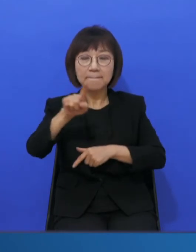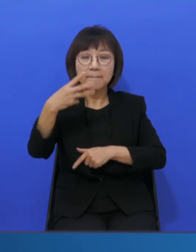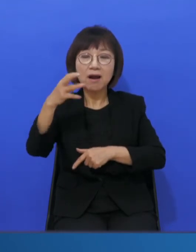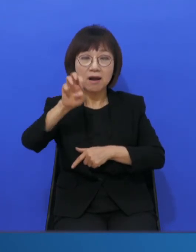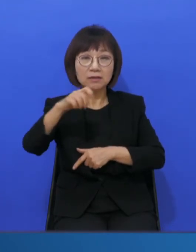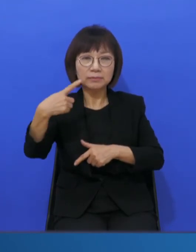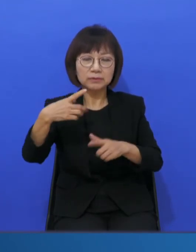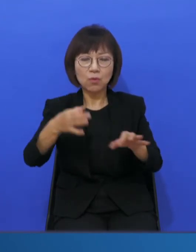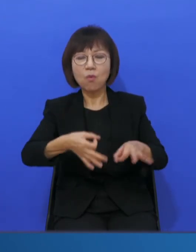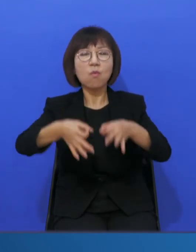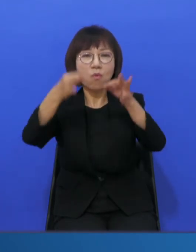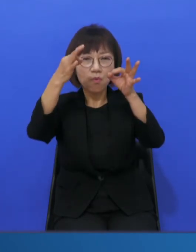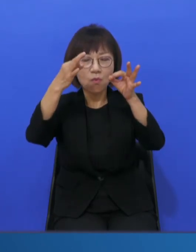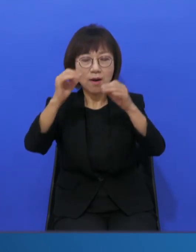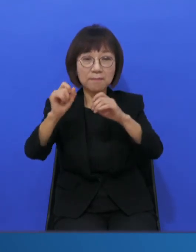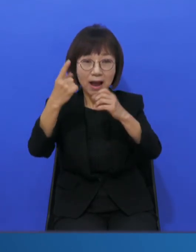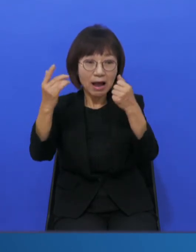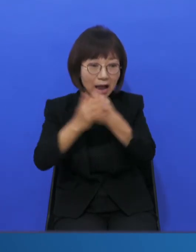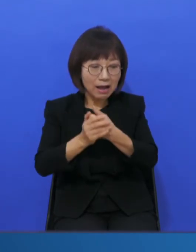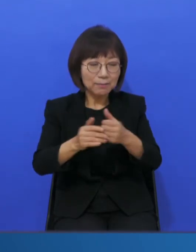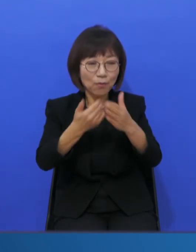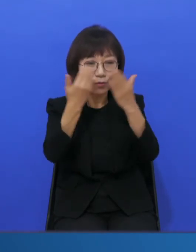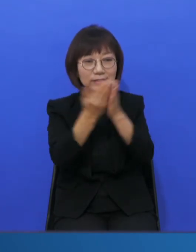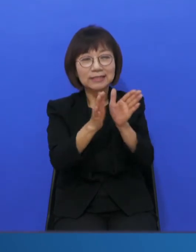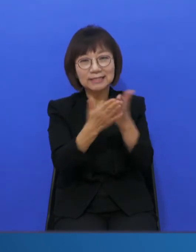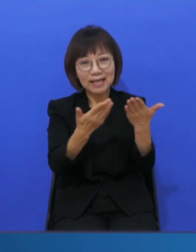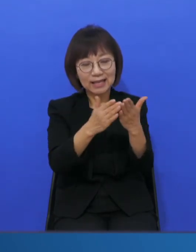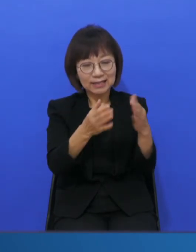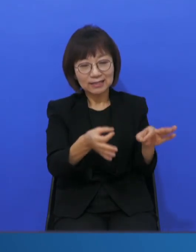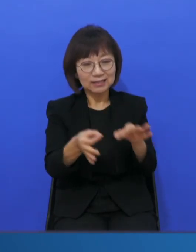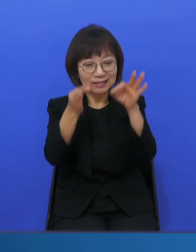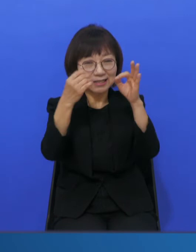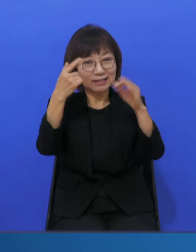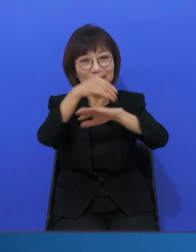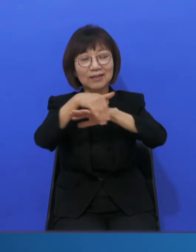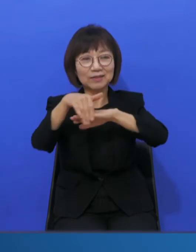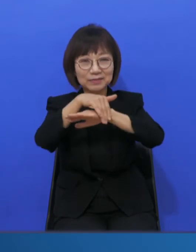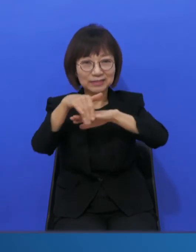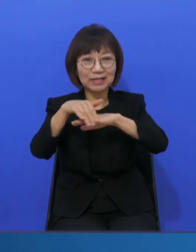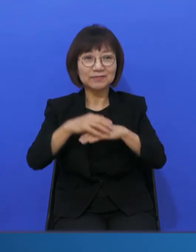고려해 올해 모든 전도자료 전반의 가격을 인상할 계획입니다.